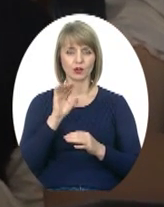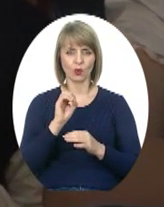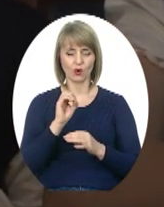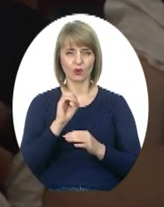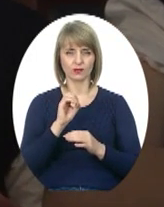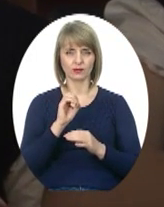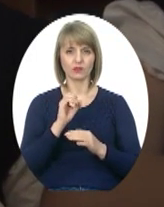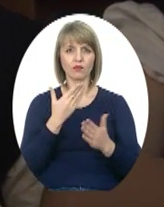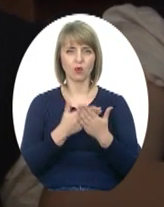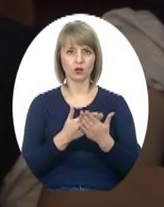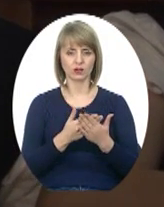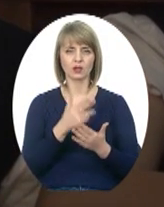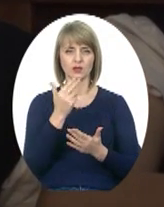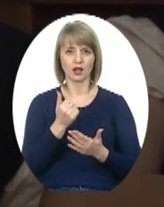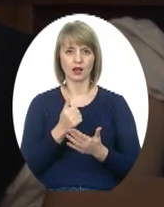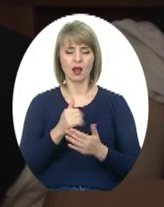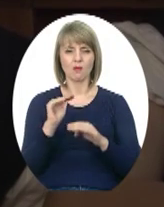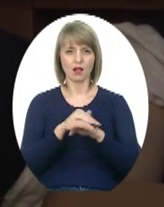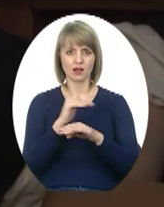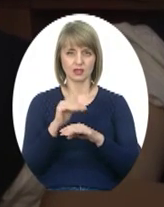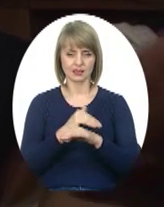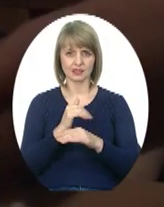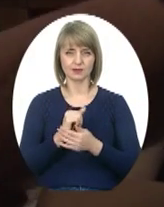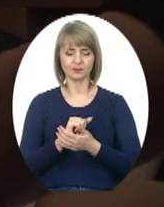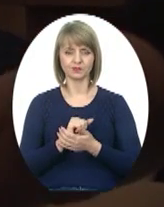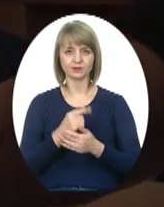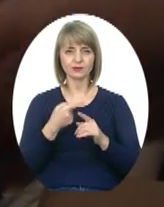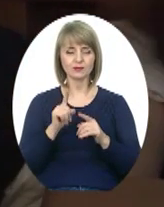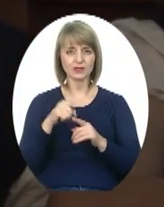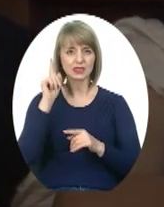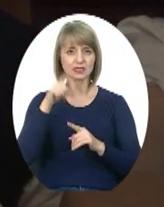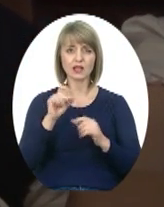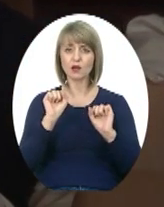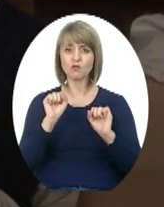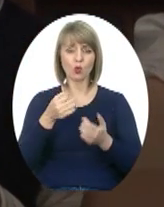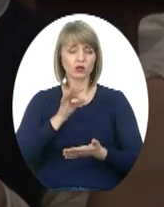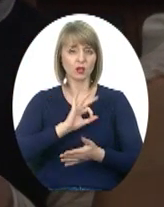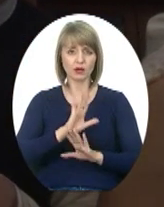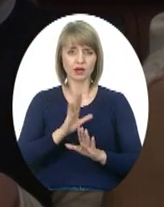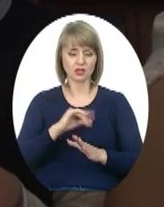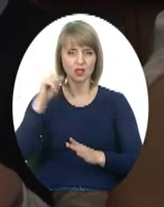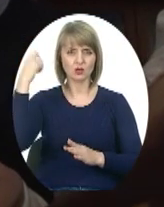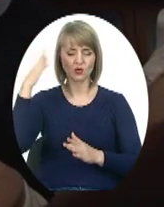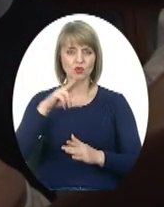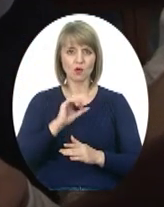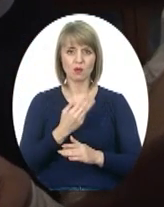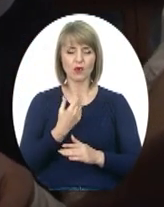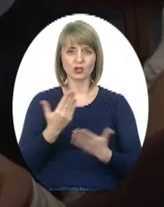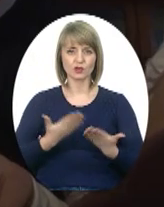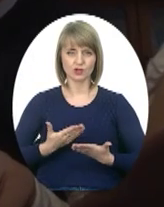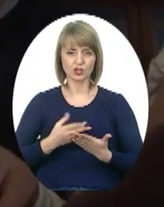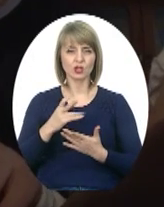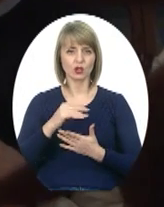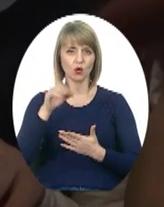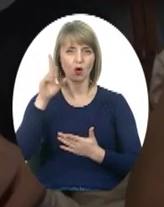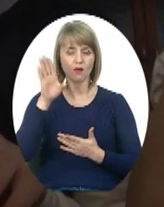найди. Копье. Да. Молодец. Эти знания могут не пригодиться солнечному Паше в жизни,